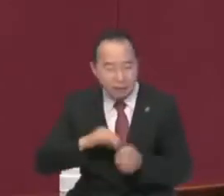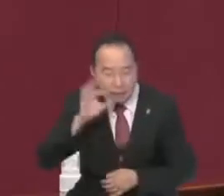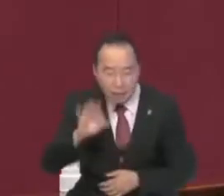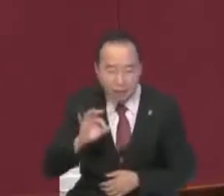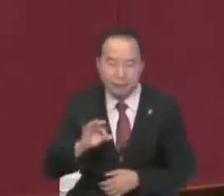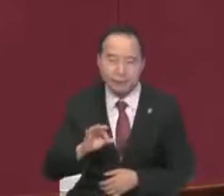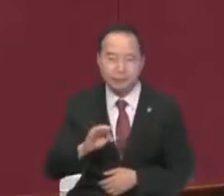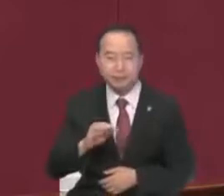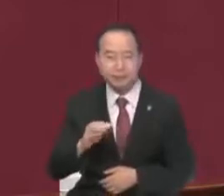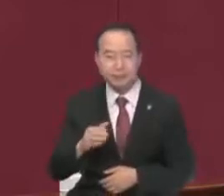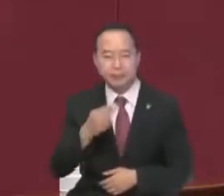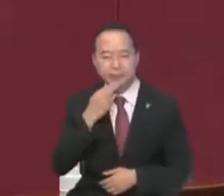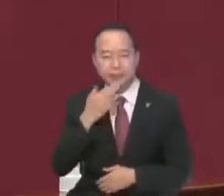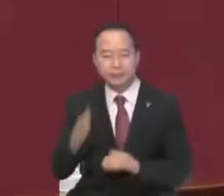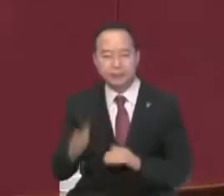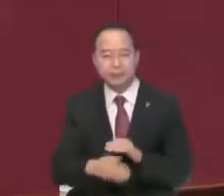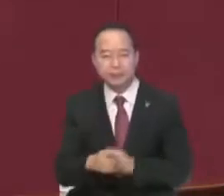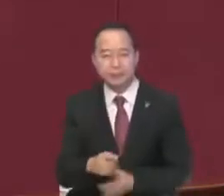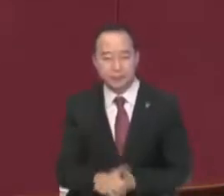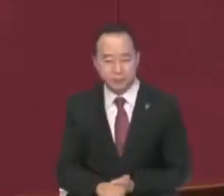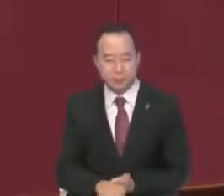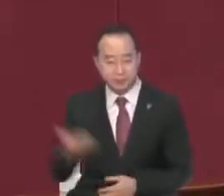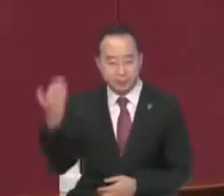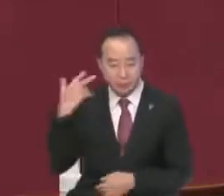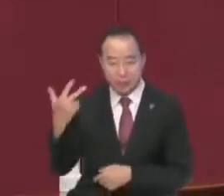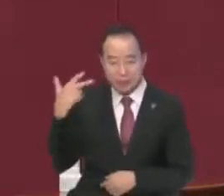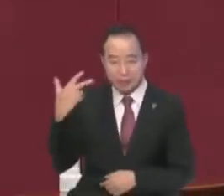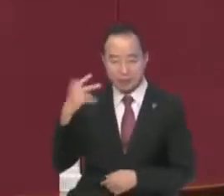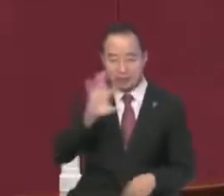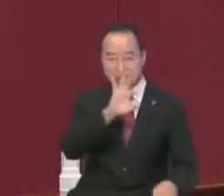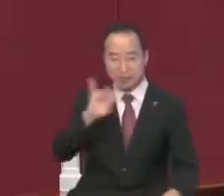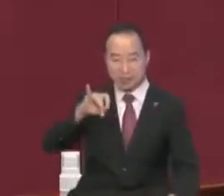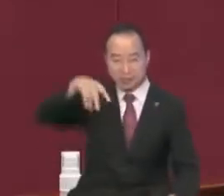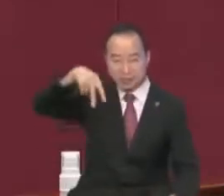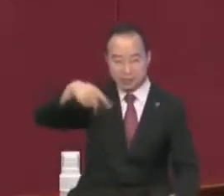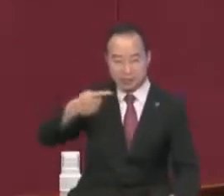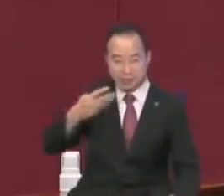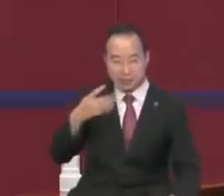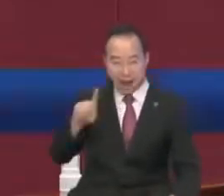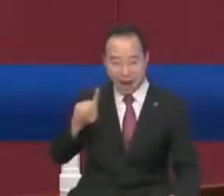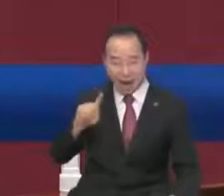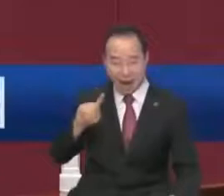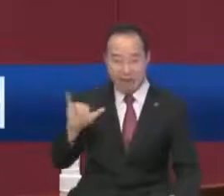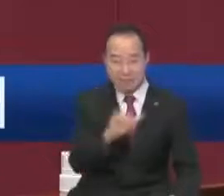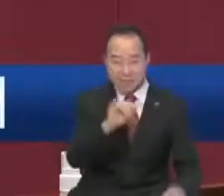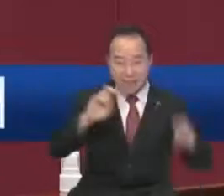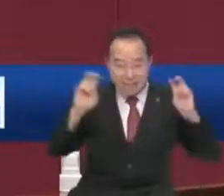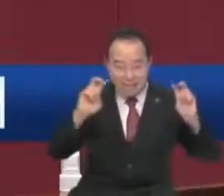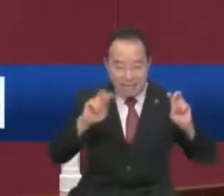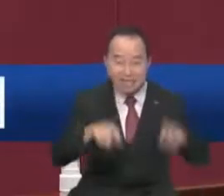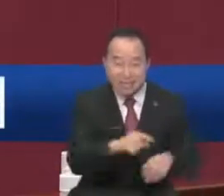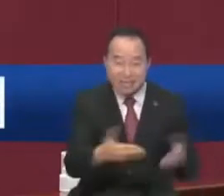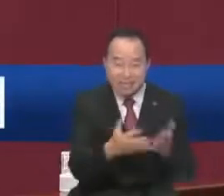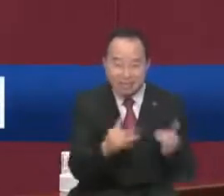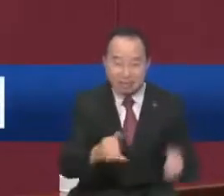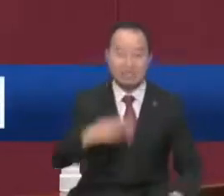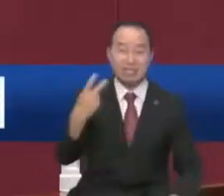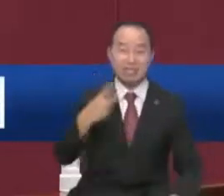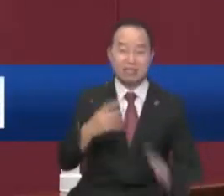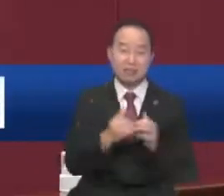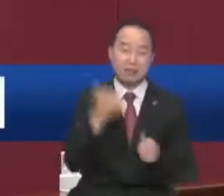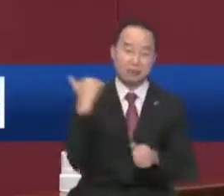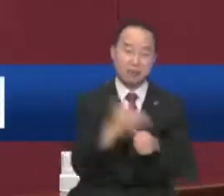지난주 이스타항공 노동자 605명이 정리해고 통보를 받았습니다. 이번에 해고된 분들은 임금삭감과